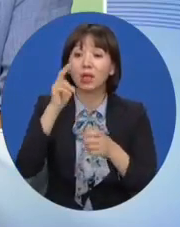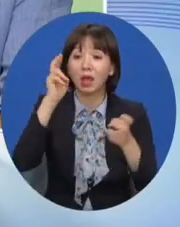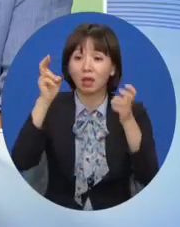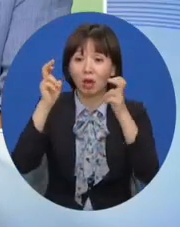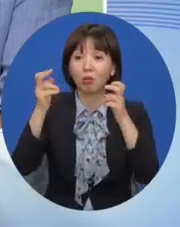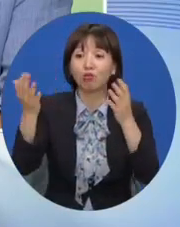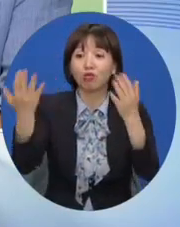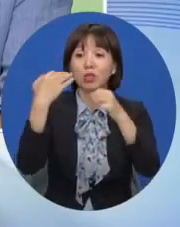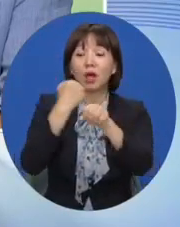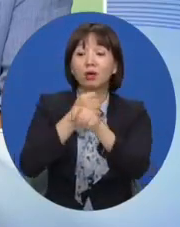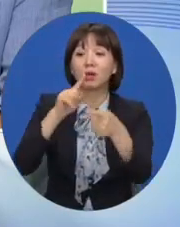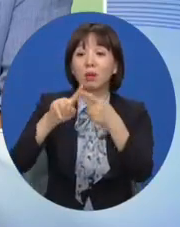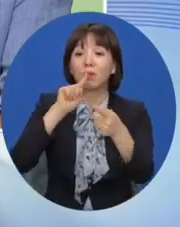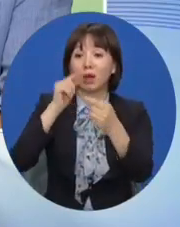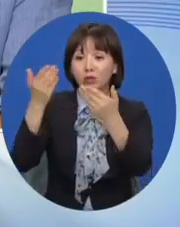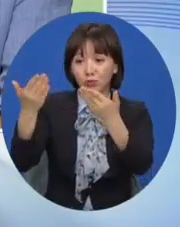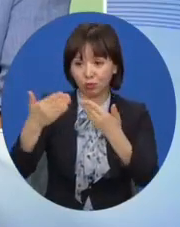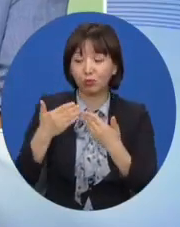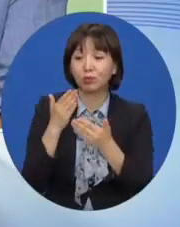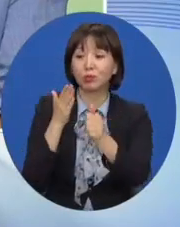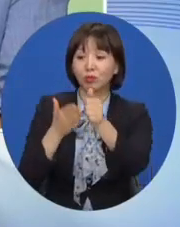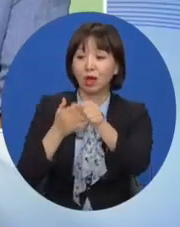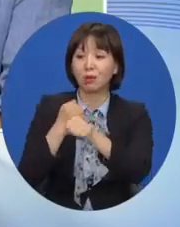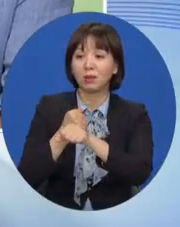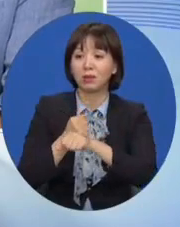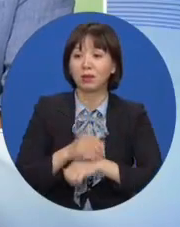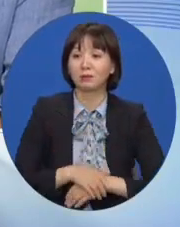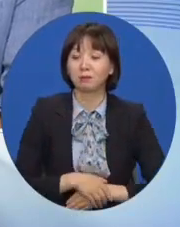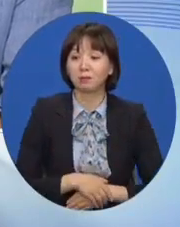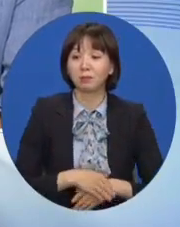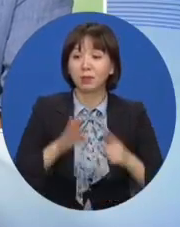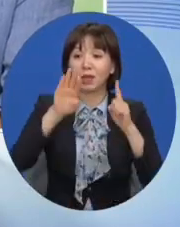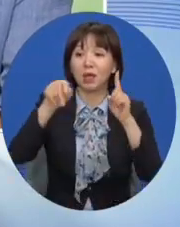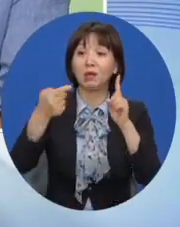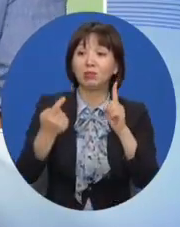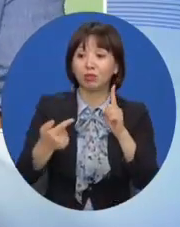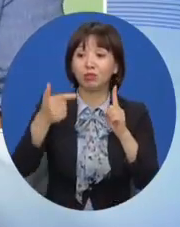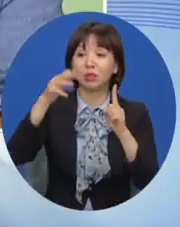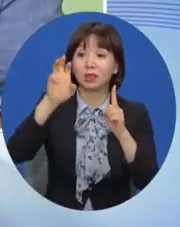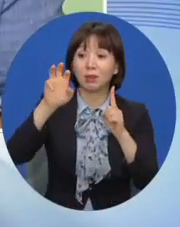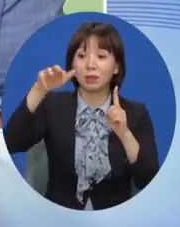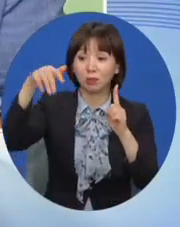건지 말씀 좀 해주시기 바랍니다. 네. 1분 30초 동안 답변해 주시죠.